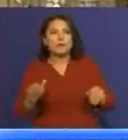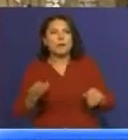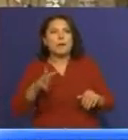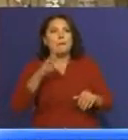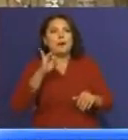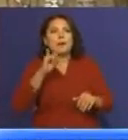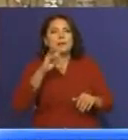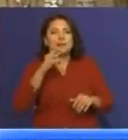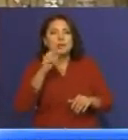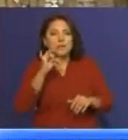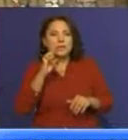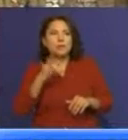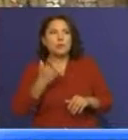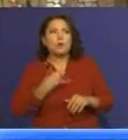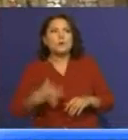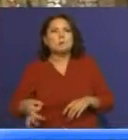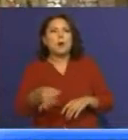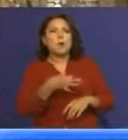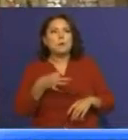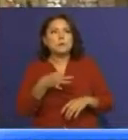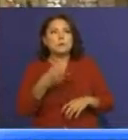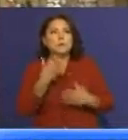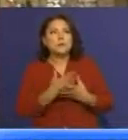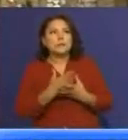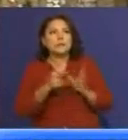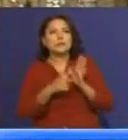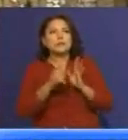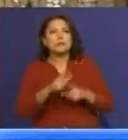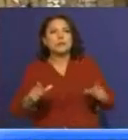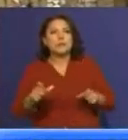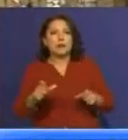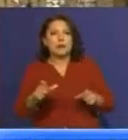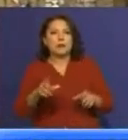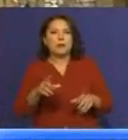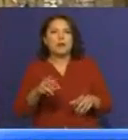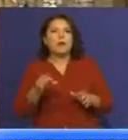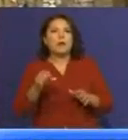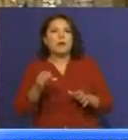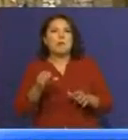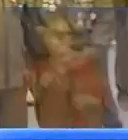Малышкин. У нас по области 8 человек погибших афганцев.